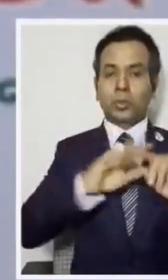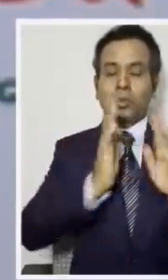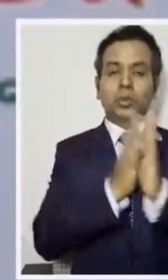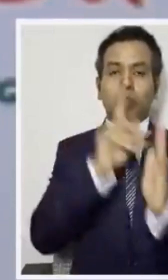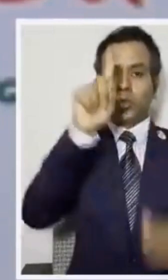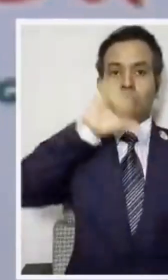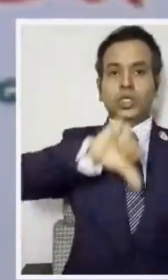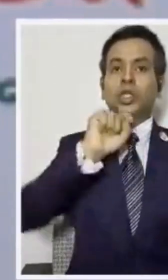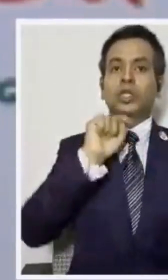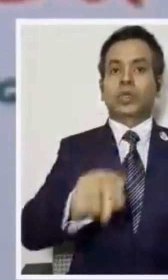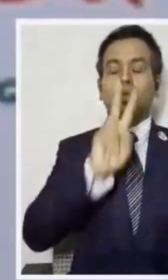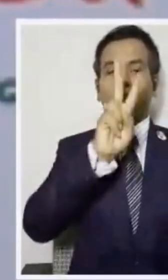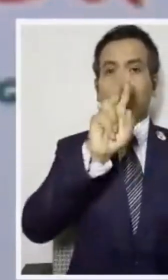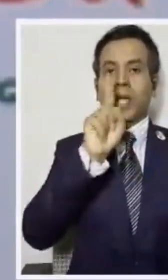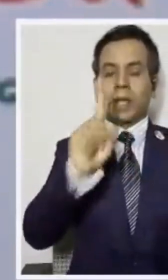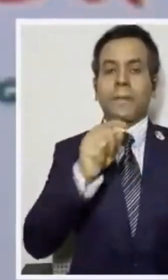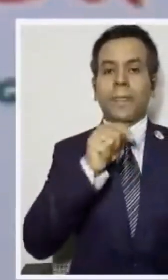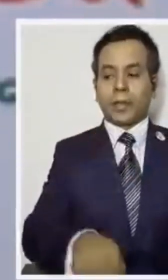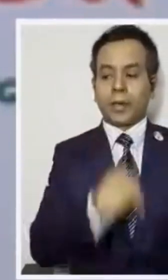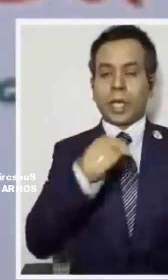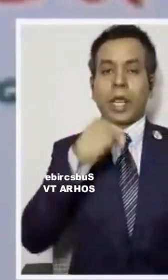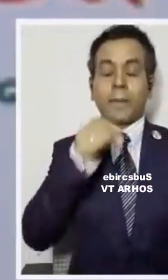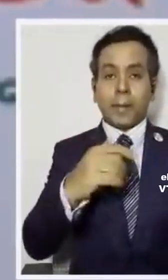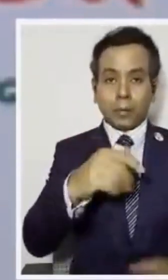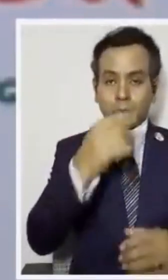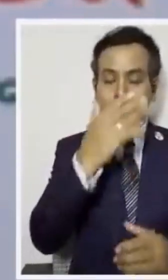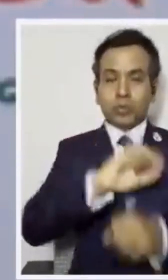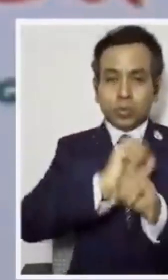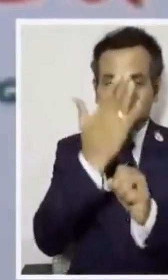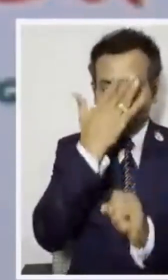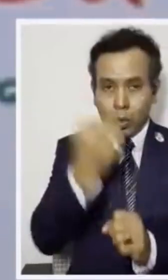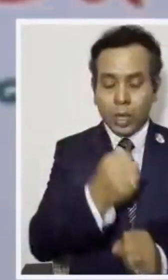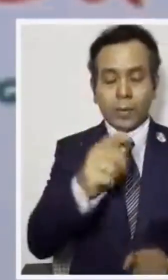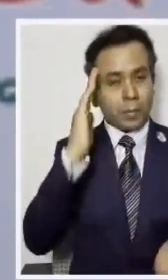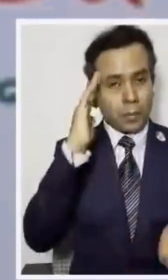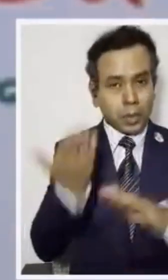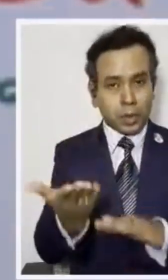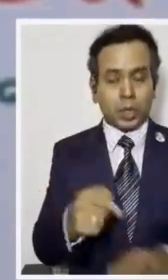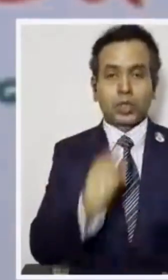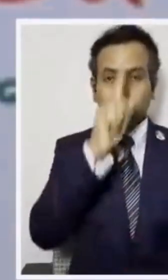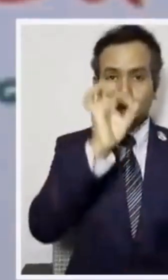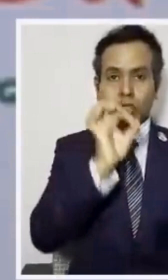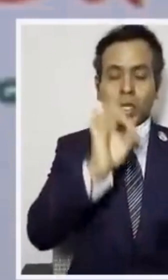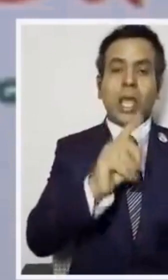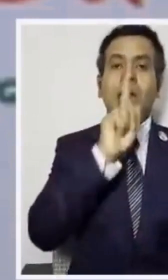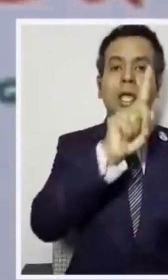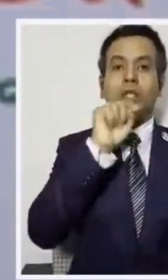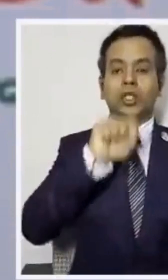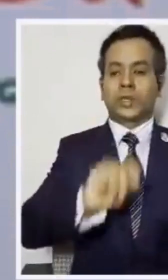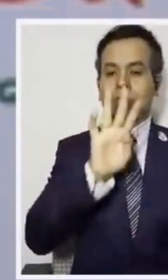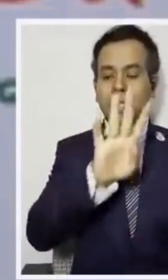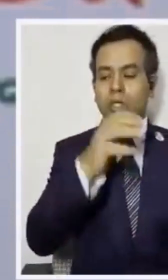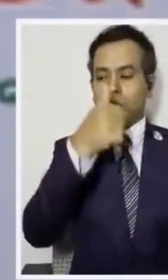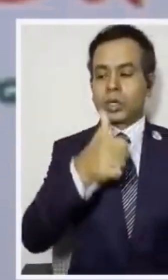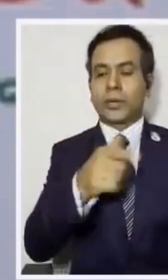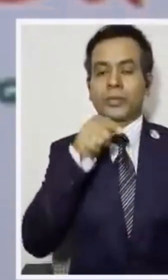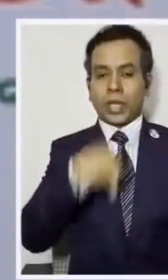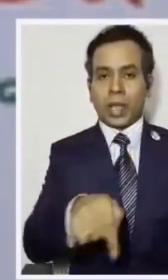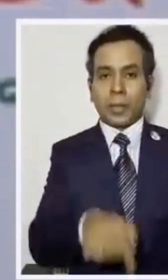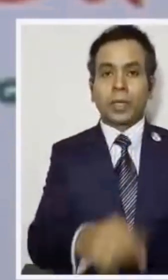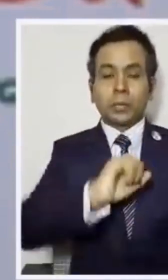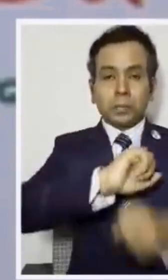মৃত্যুর হার 1.46। আমরা এবার একটু মৃত্যুর বিশ্লেষণে আসব। 21 জনের মধ্যে 17 জন